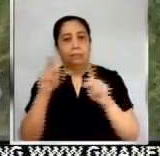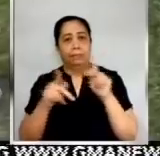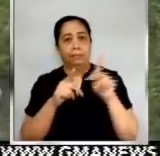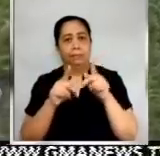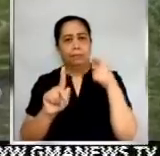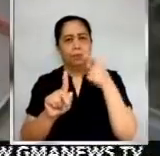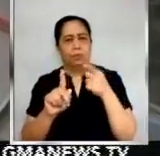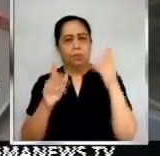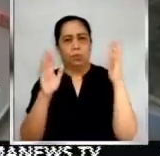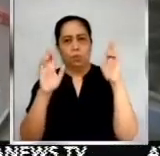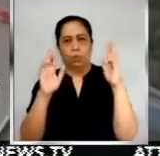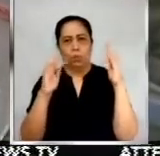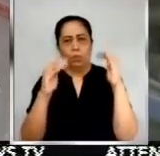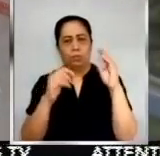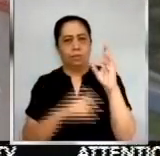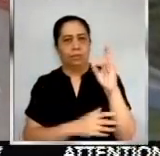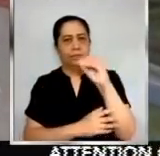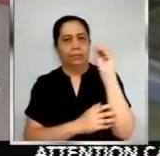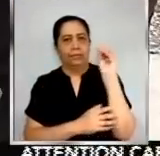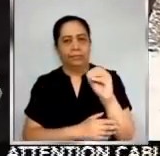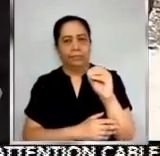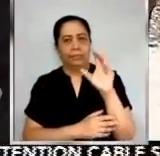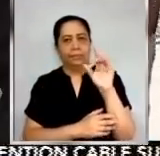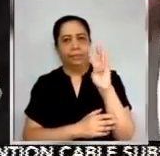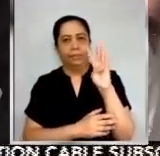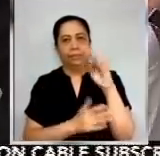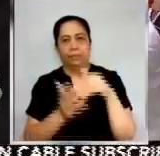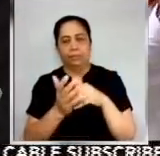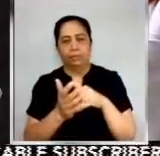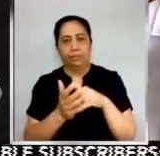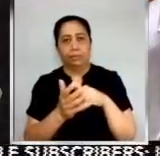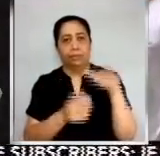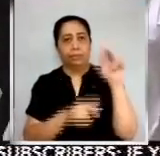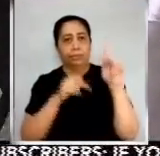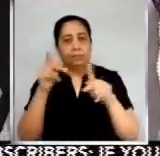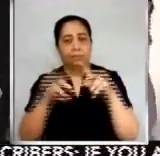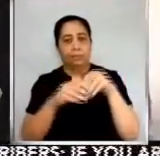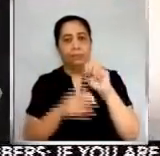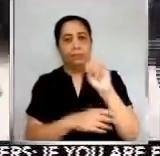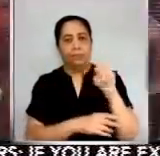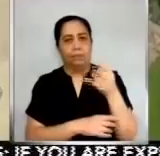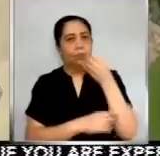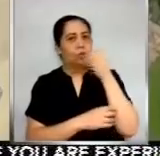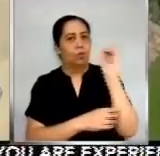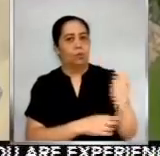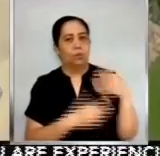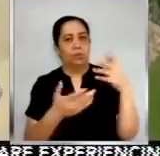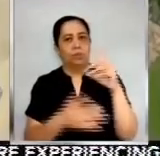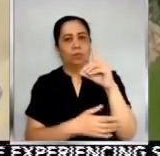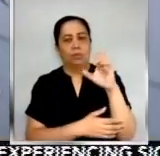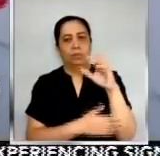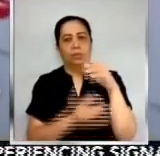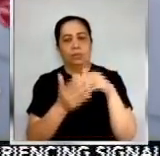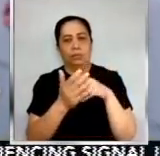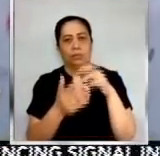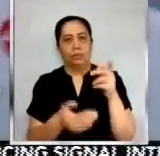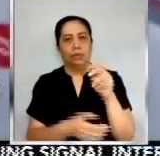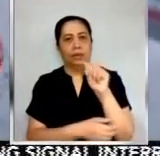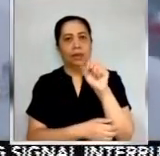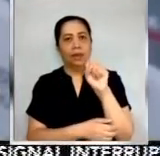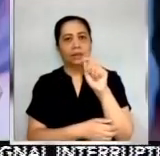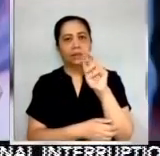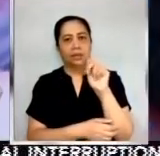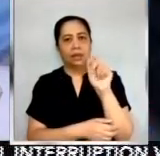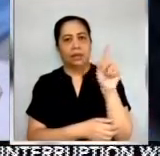ng 70% o 84,000 na taga San Juan. Naka-order na sila ng 100,000 doses ng bakuna ng AstraZeneca, sapat para